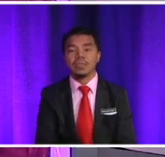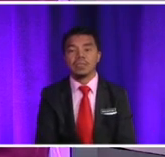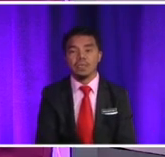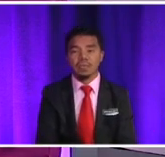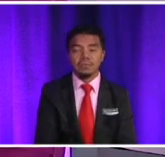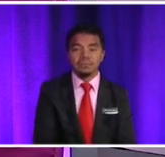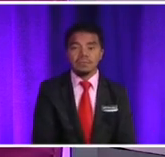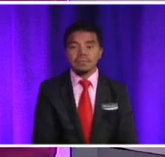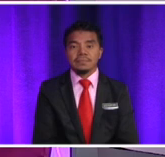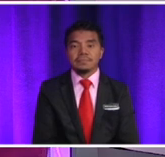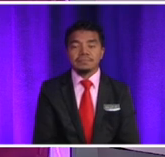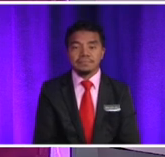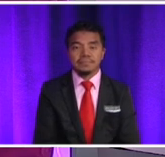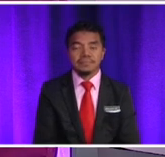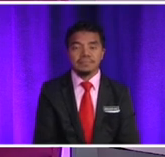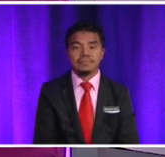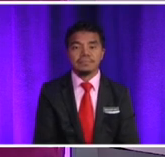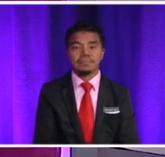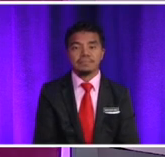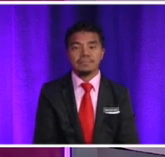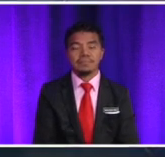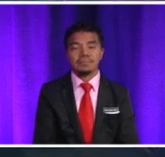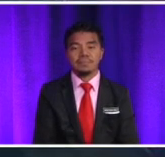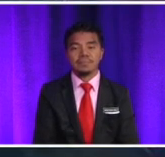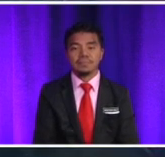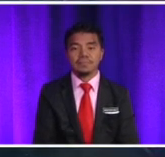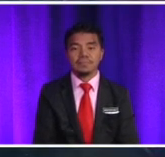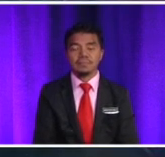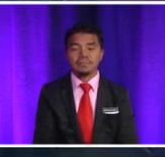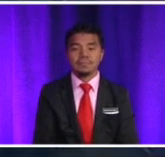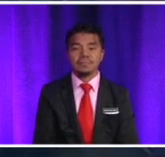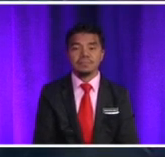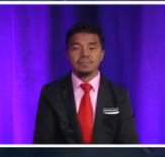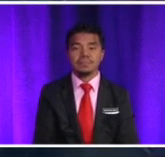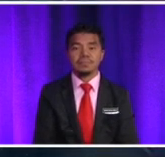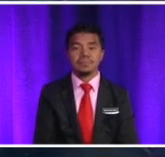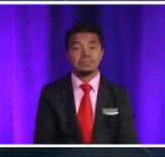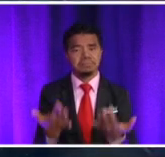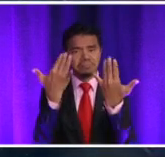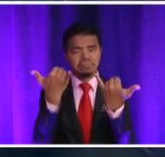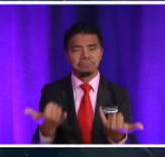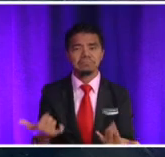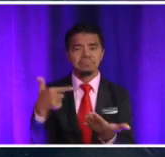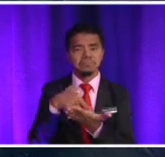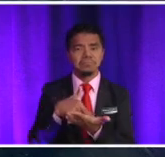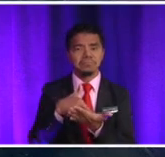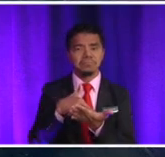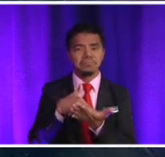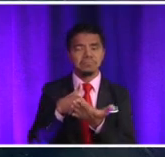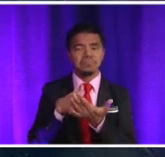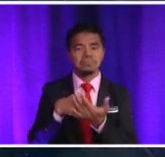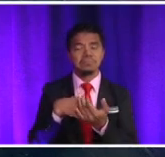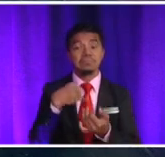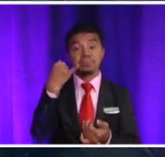dan tak menarik Ya tambah dalam keadaan sekarang kalau kita tengok sekarang iklan-iklan banyak dilakukan dalam media